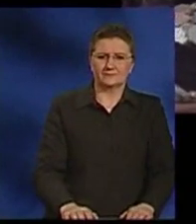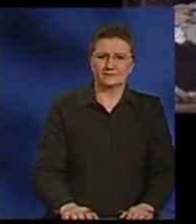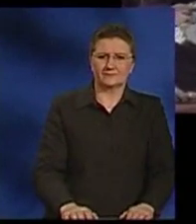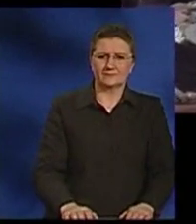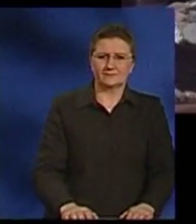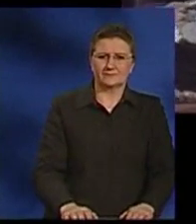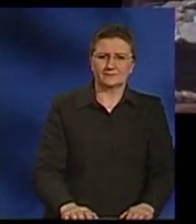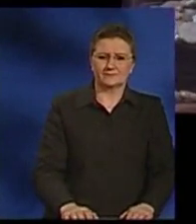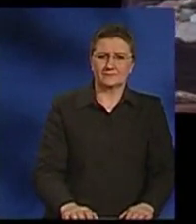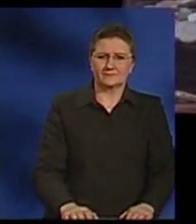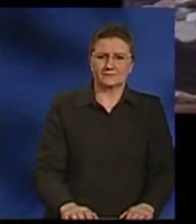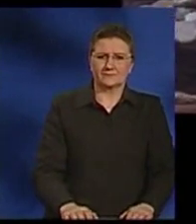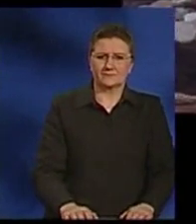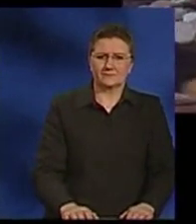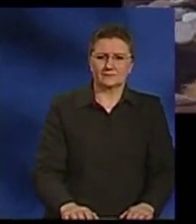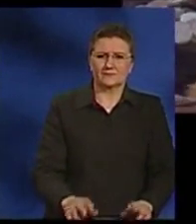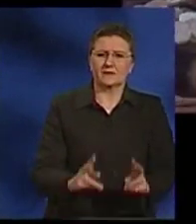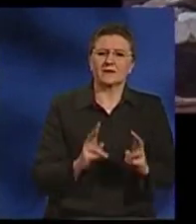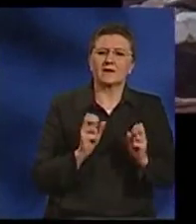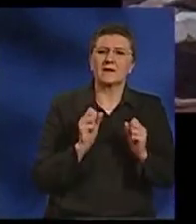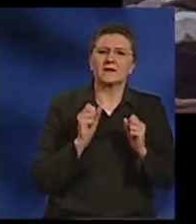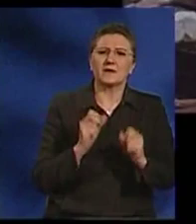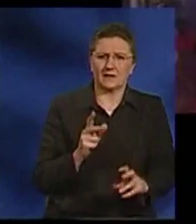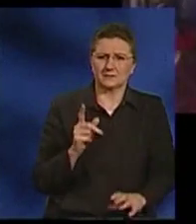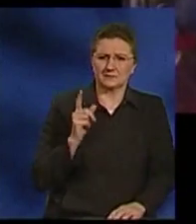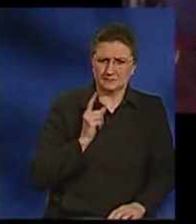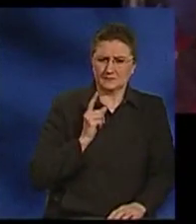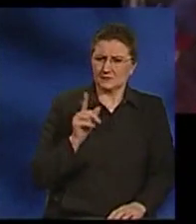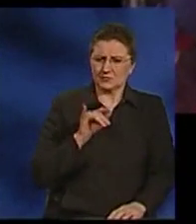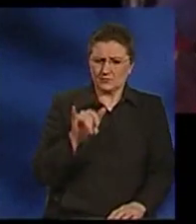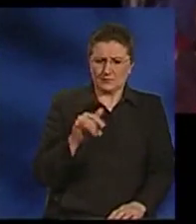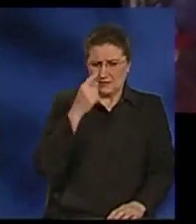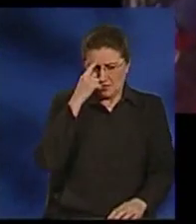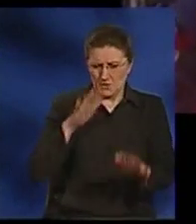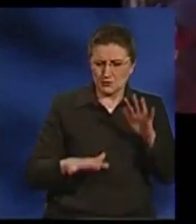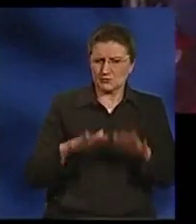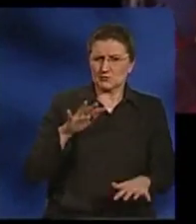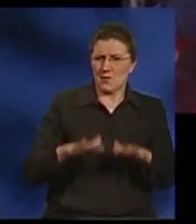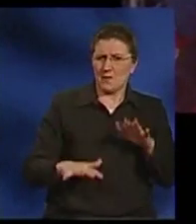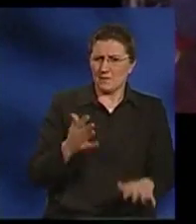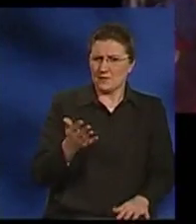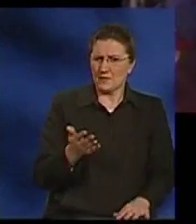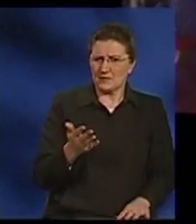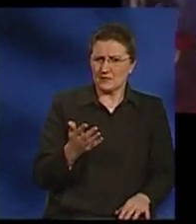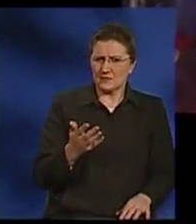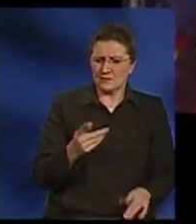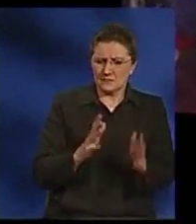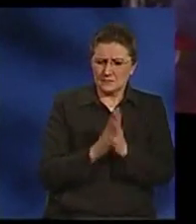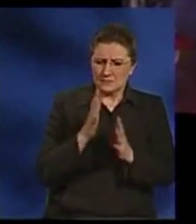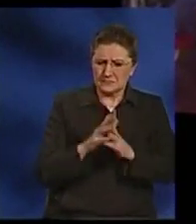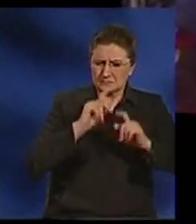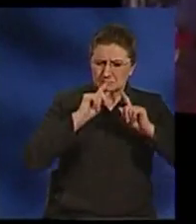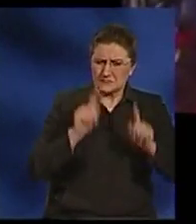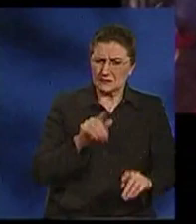Даггер, ну как тебе этот Турианин? Что стоит на страже? Что-то у меня сомнения заказываются По поводу твоих корешков А ты